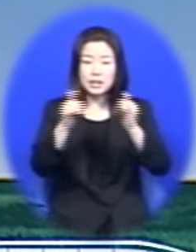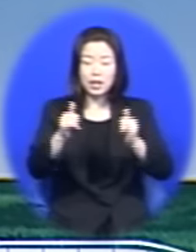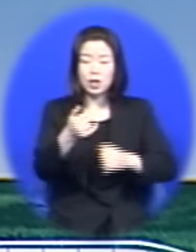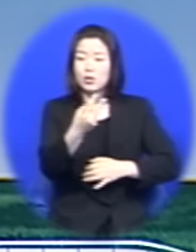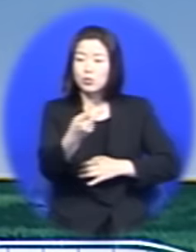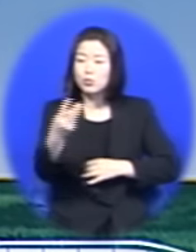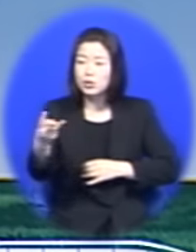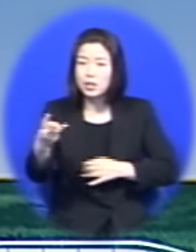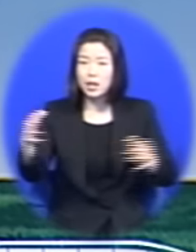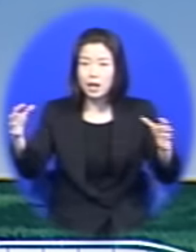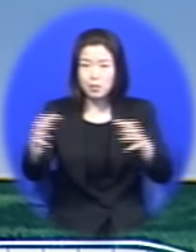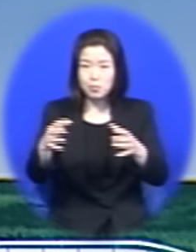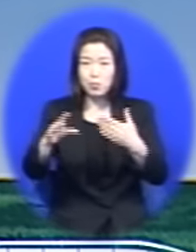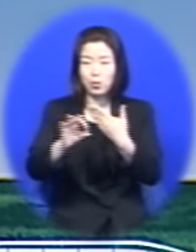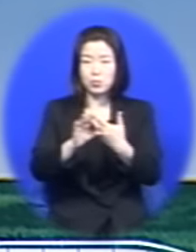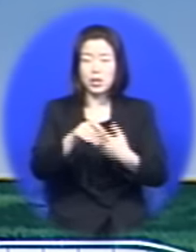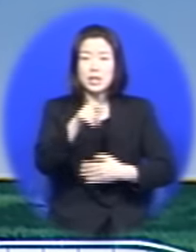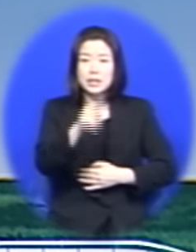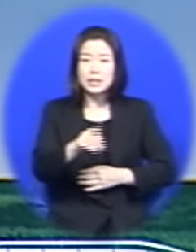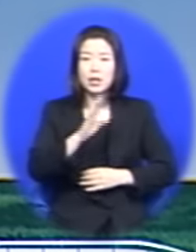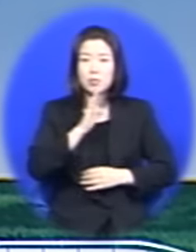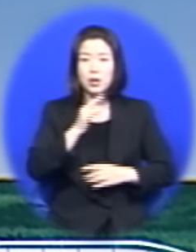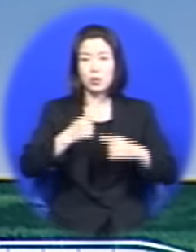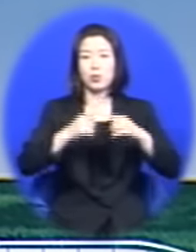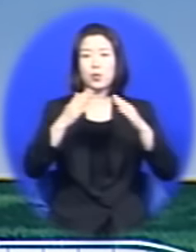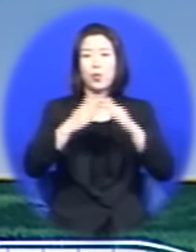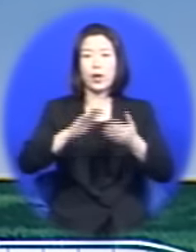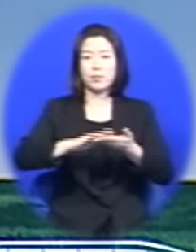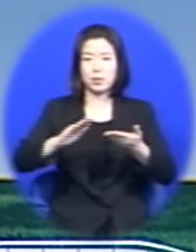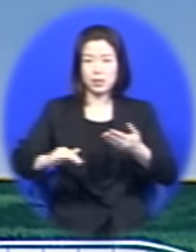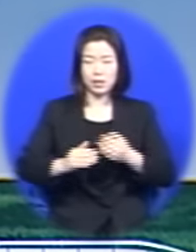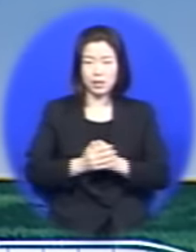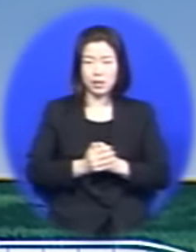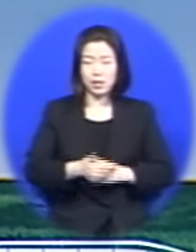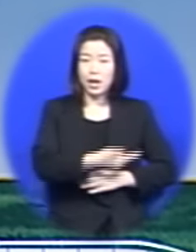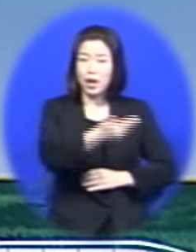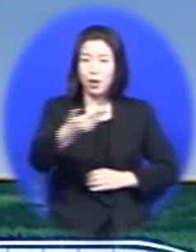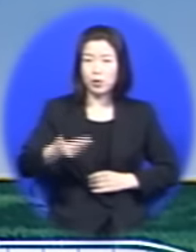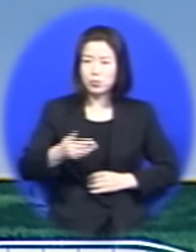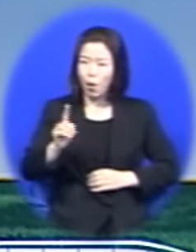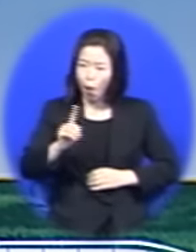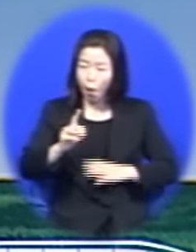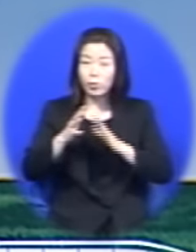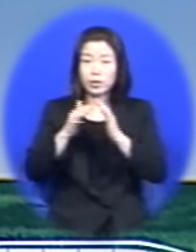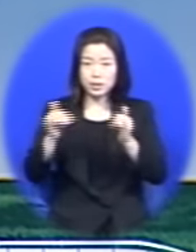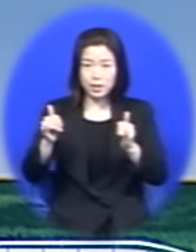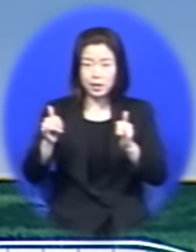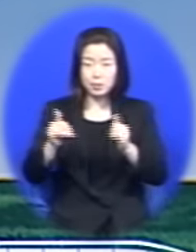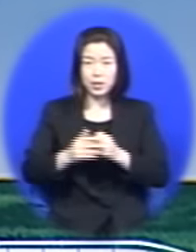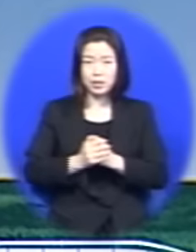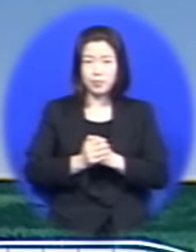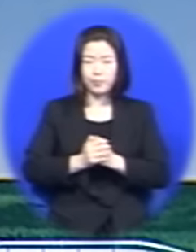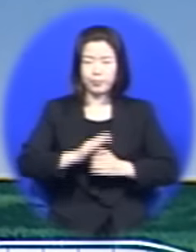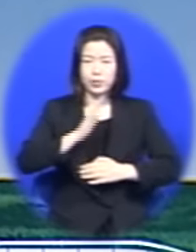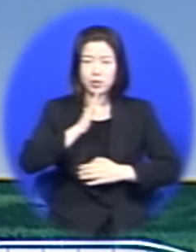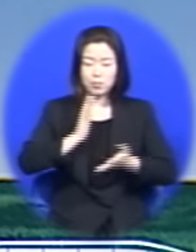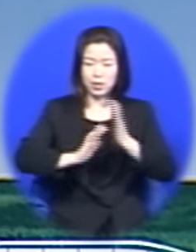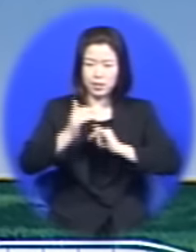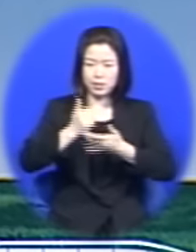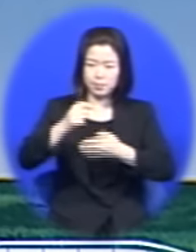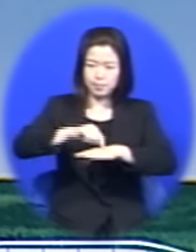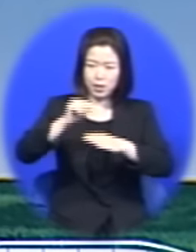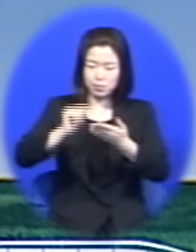두세 사람이 모이면 그게 교회예요. 여러분, 어떤 사람이 정말 예수님을